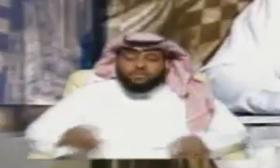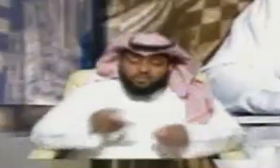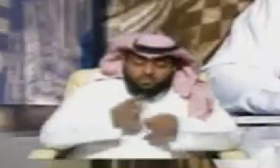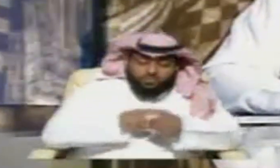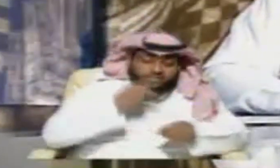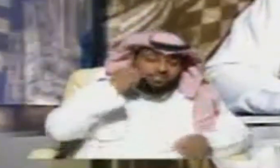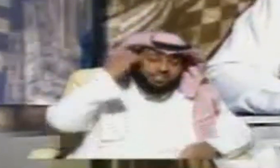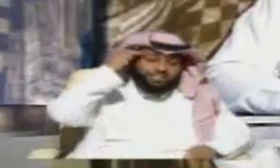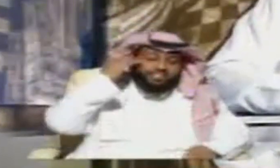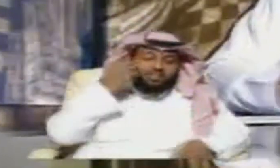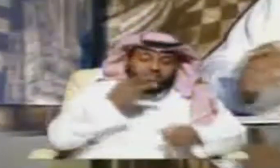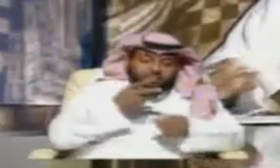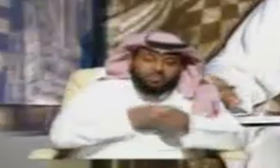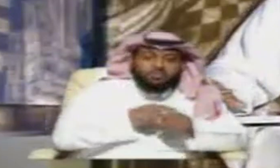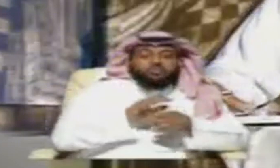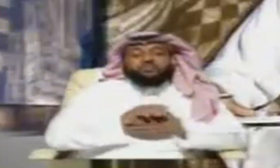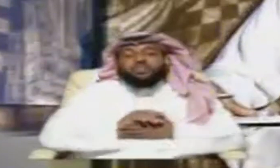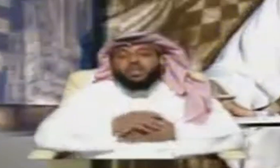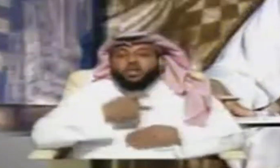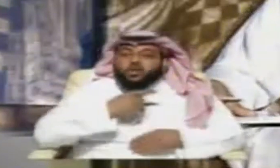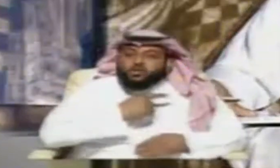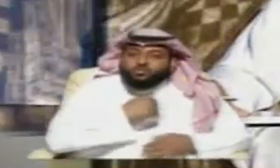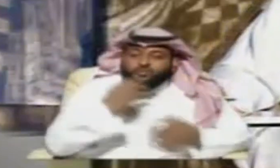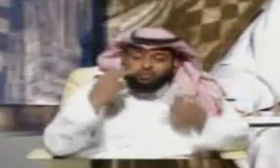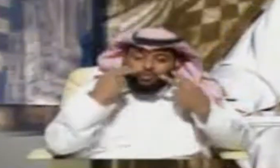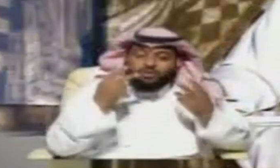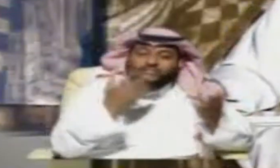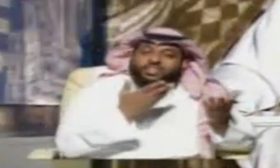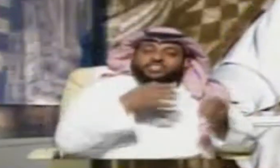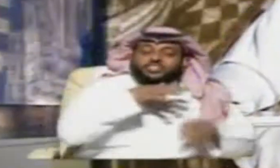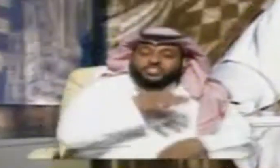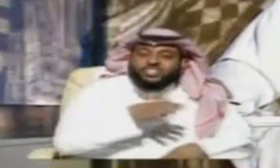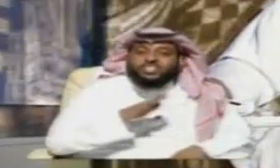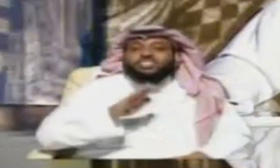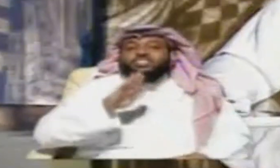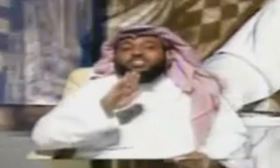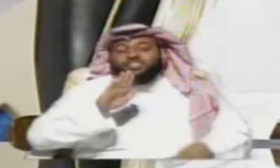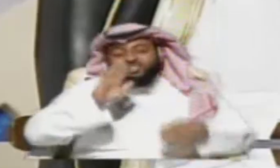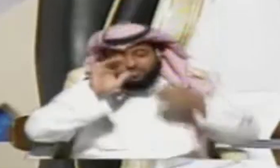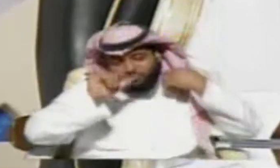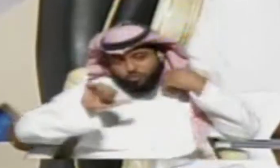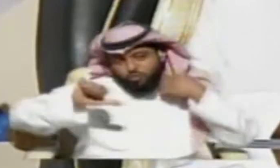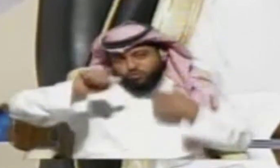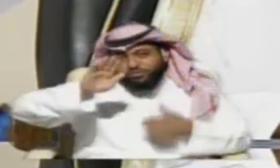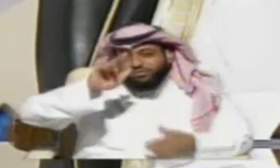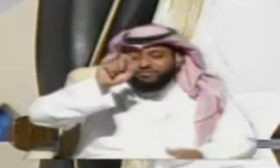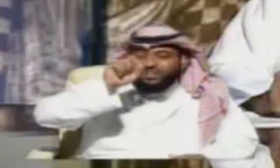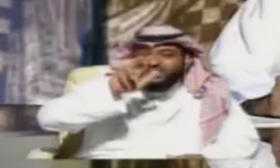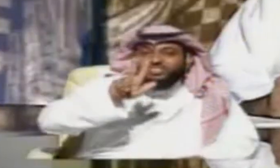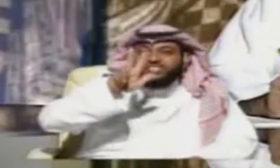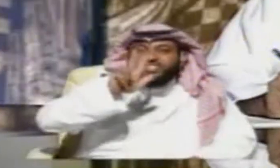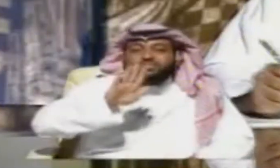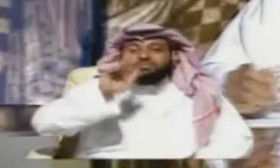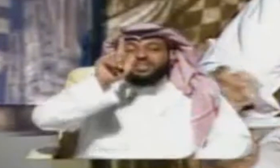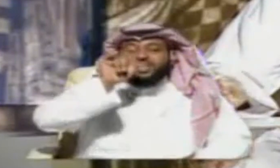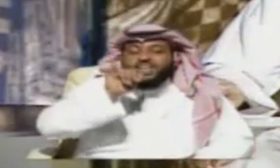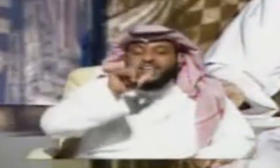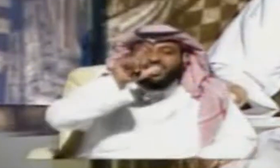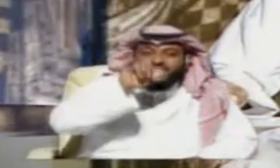مرحبا بكم مرة أخرى، وباسمكم نرحب بضيفنا الكريم فضيل الشيخ يوسف شبيل. حياكم الله. الله يحييك ويبارك. معي محمد،